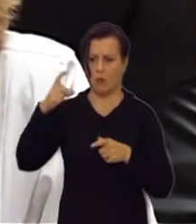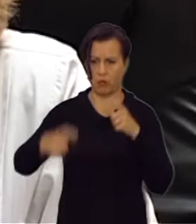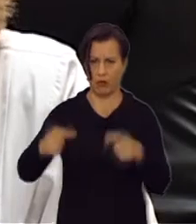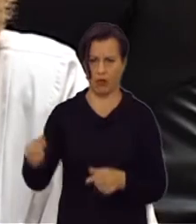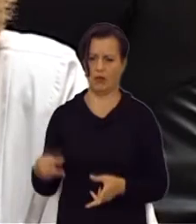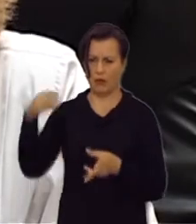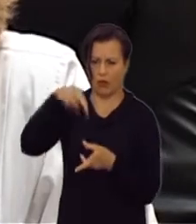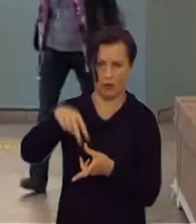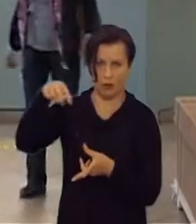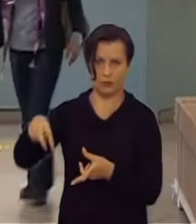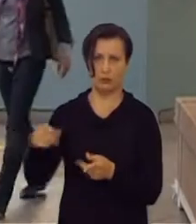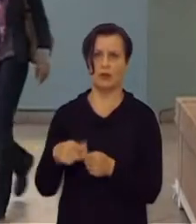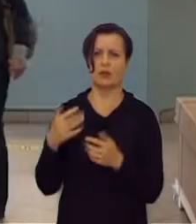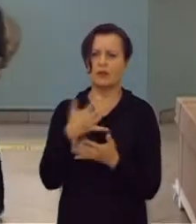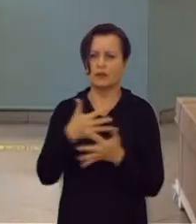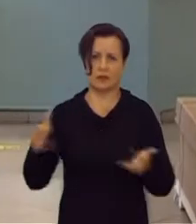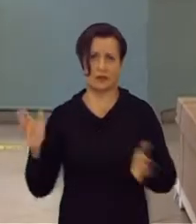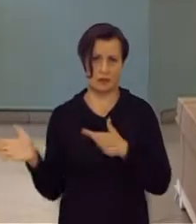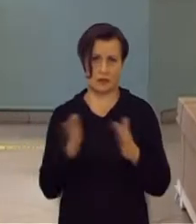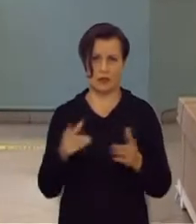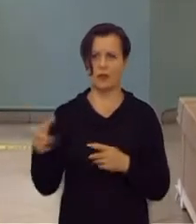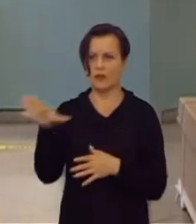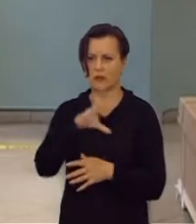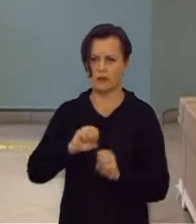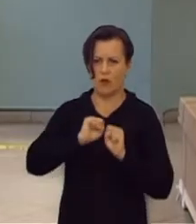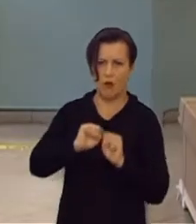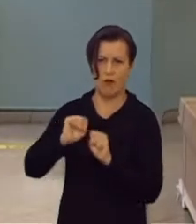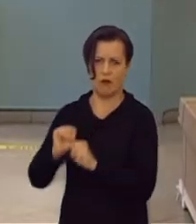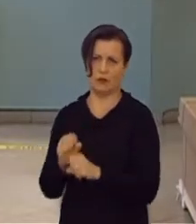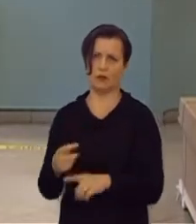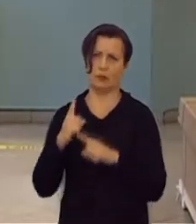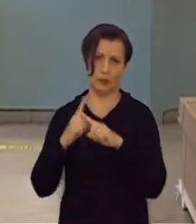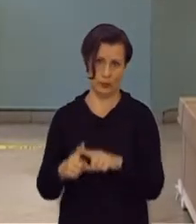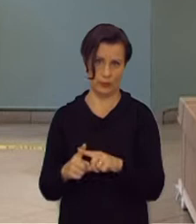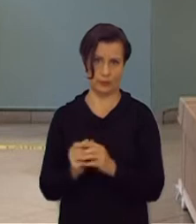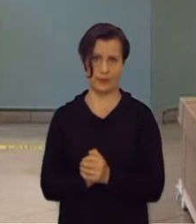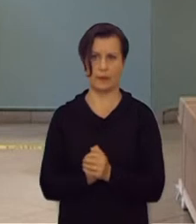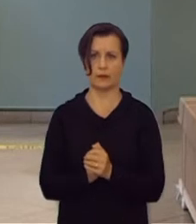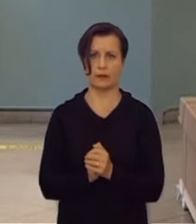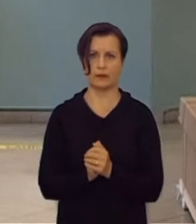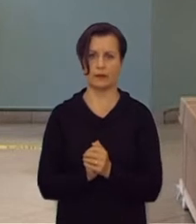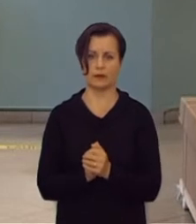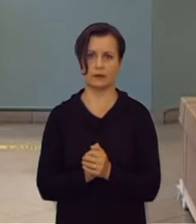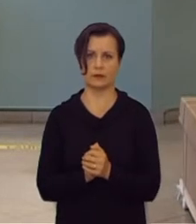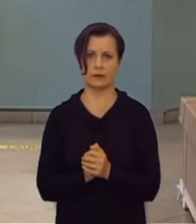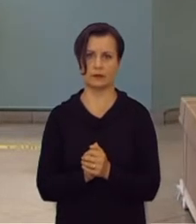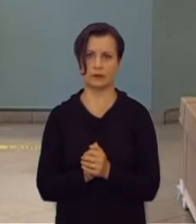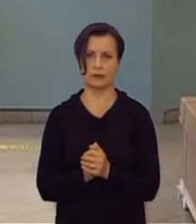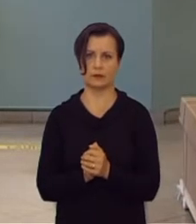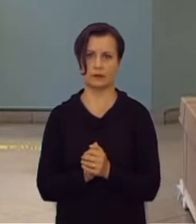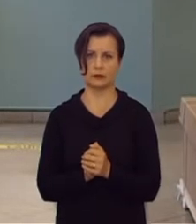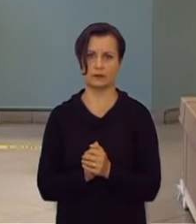ir į balas įbrenda. Tų aplinkybių yra įvairių ir jų visų išvengti tikrai nėra įmanoma. Bendros tendencijos,